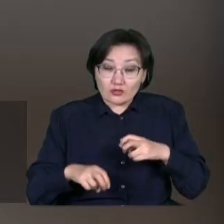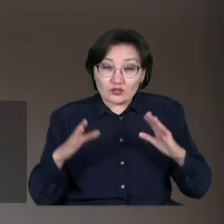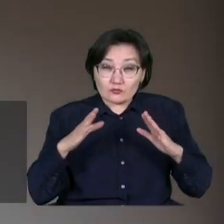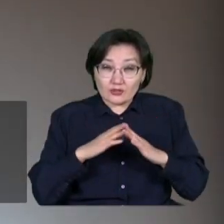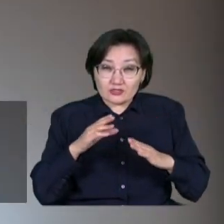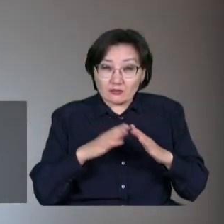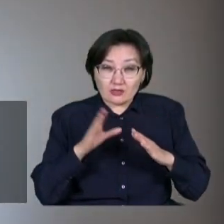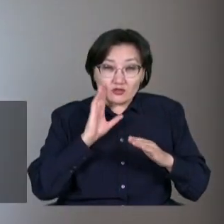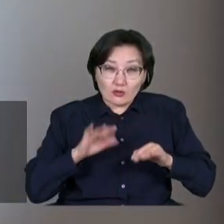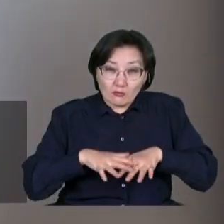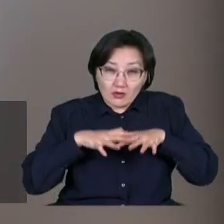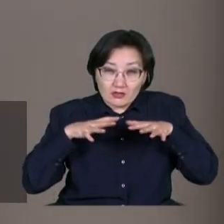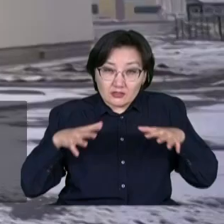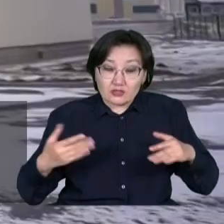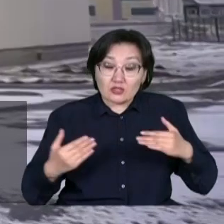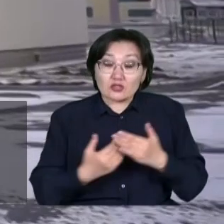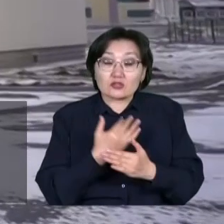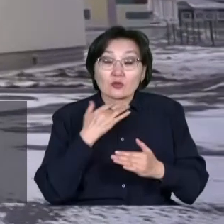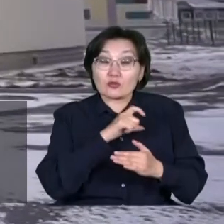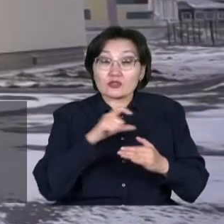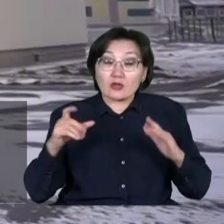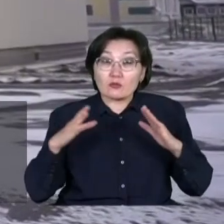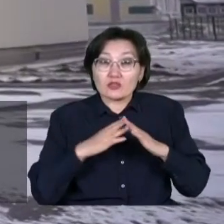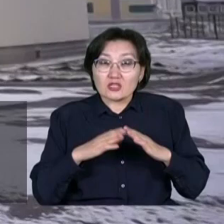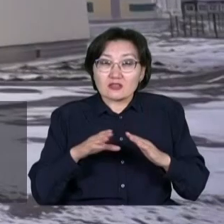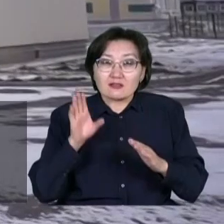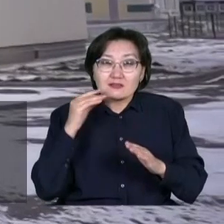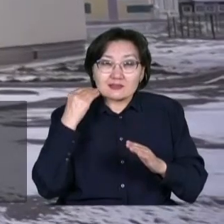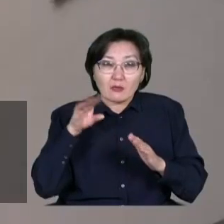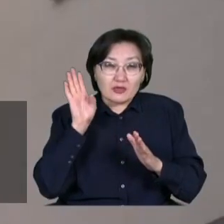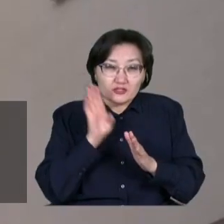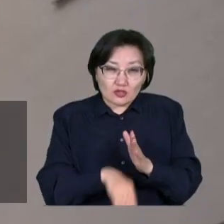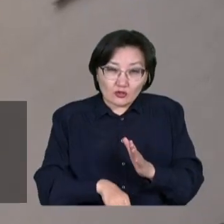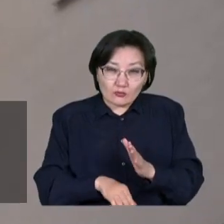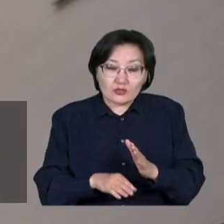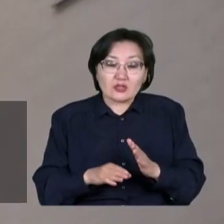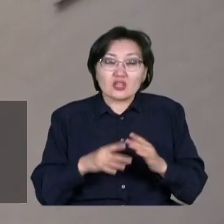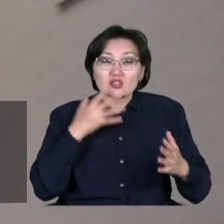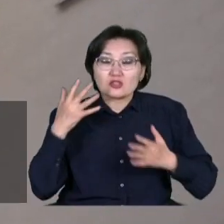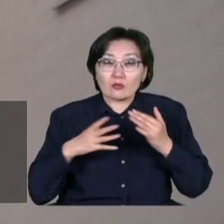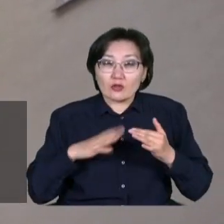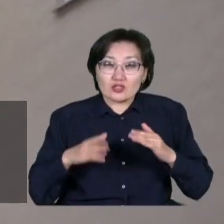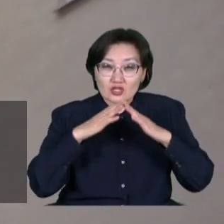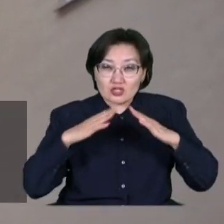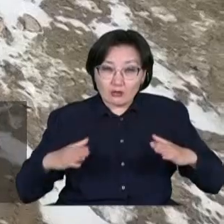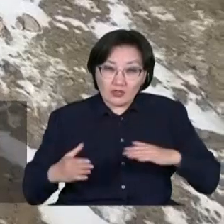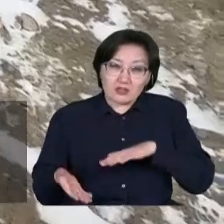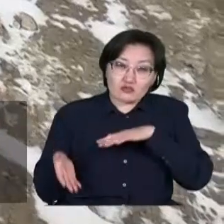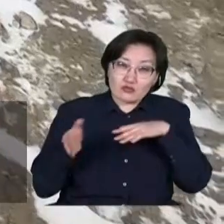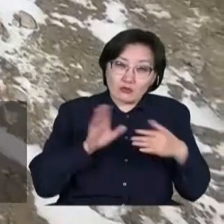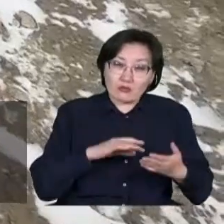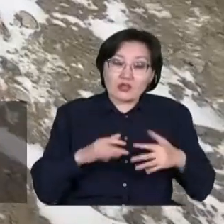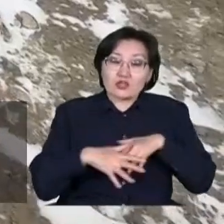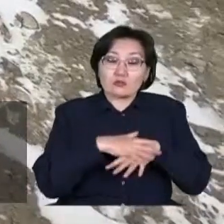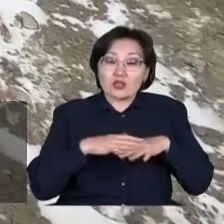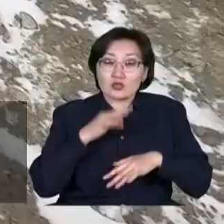су басқан. Тұрғындар жаңа көп қабатты үйдің сапасы сын көтермейді дейді. Тіпті желге шыдамай шатыры да ұшыпты. Енді жұрт